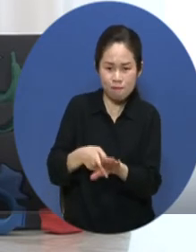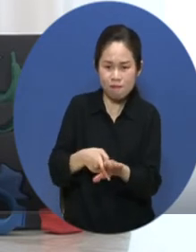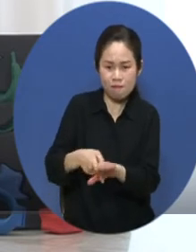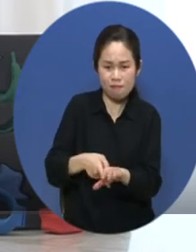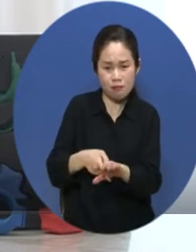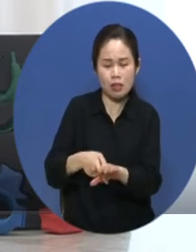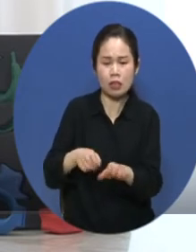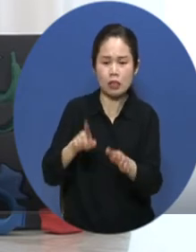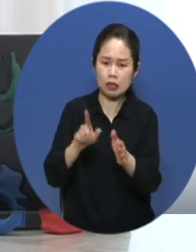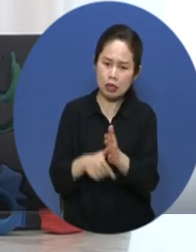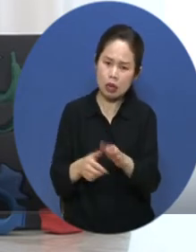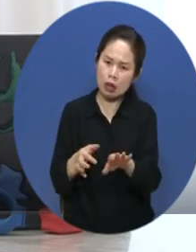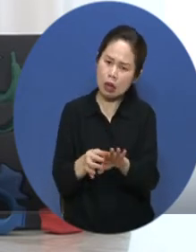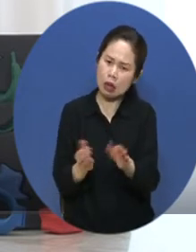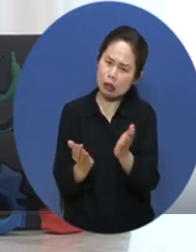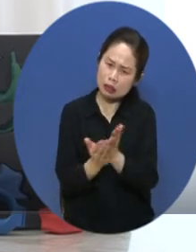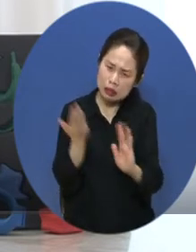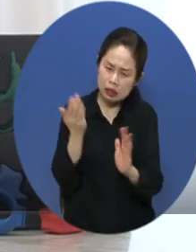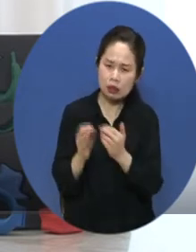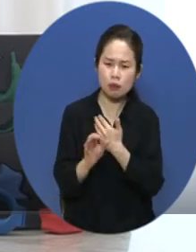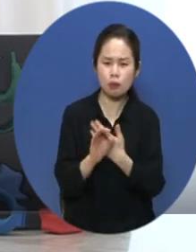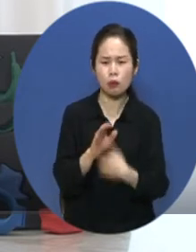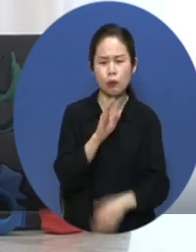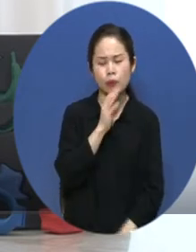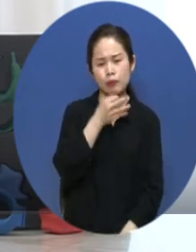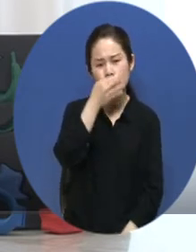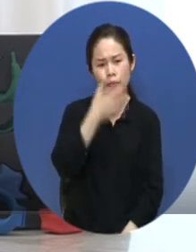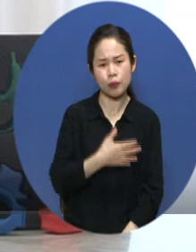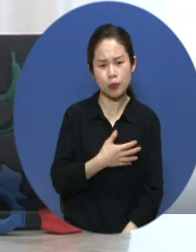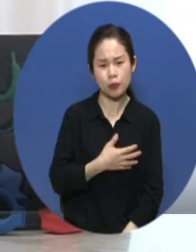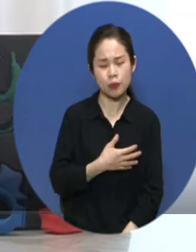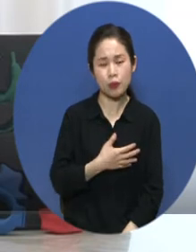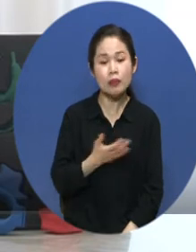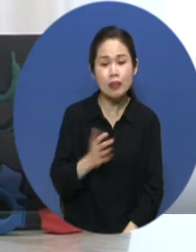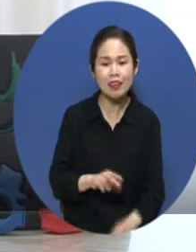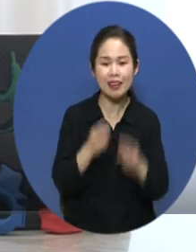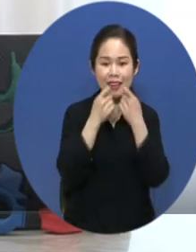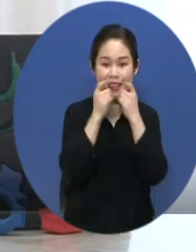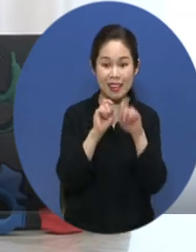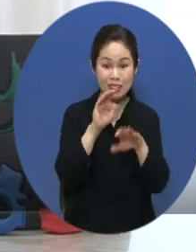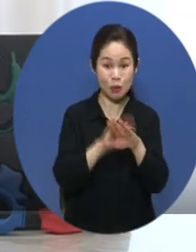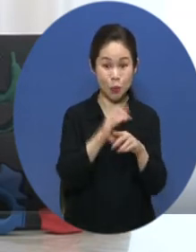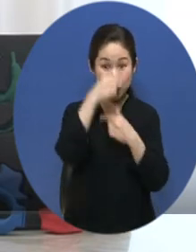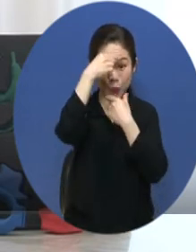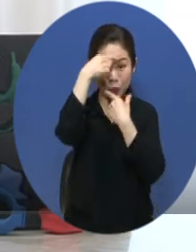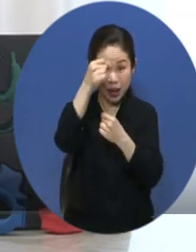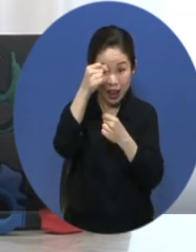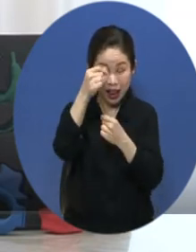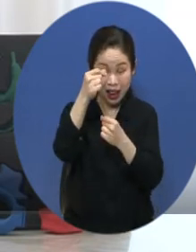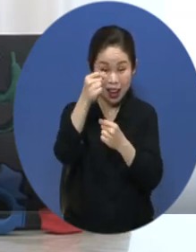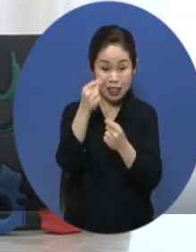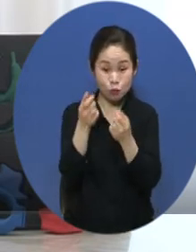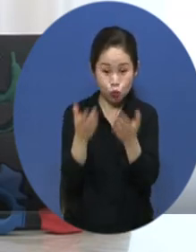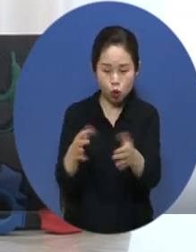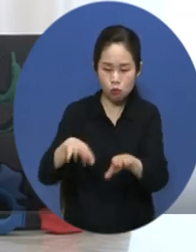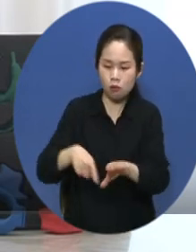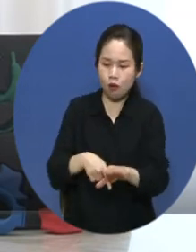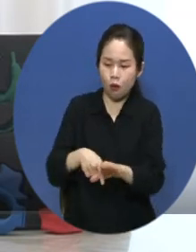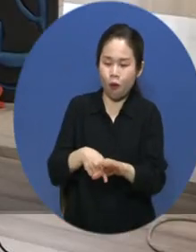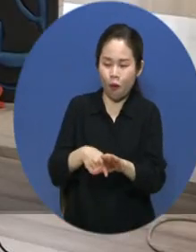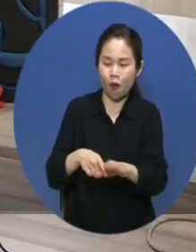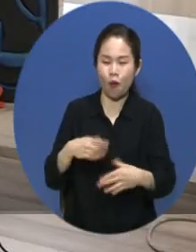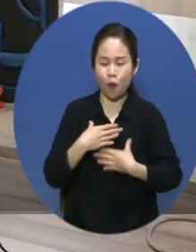그런 부분에 있어서 맞춤형이라는 부분에 되게 큰 만족감을 이제 말씀을 하시는 부분이 이제 첫